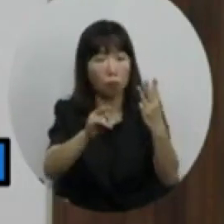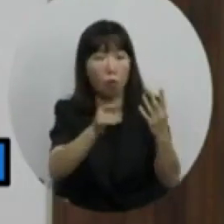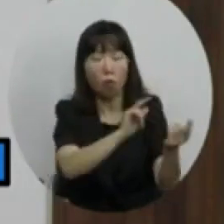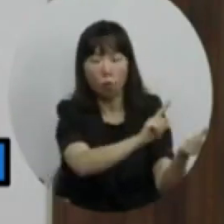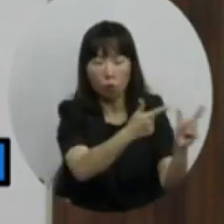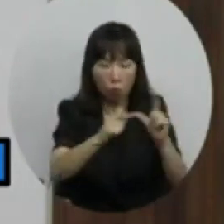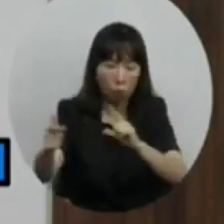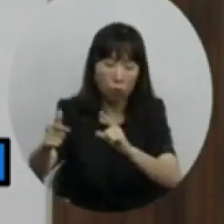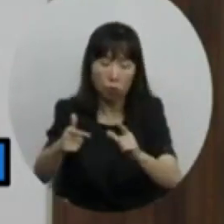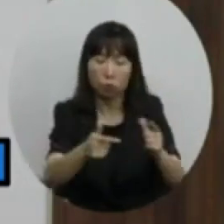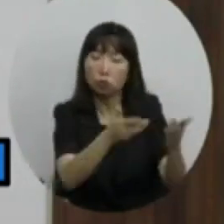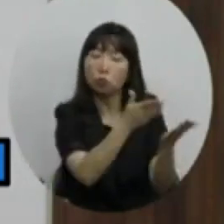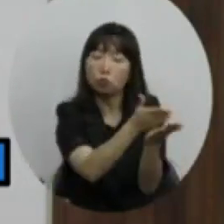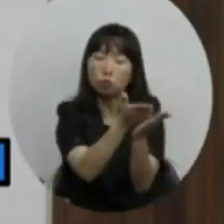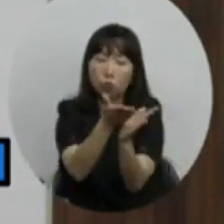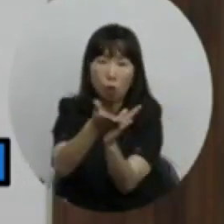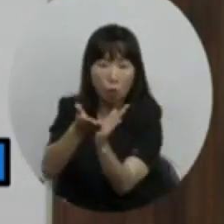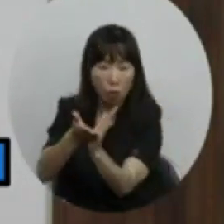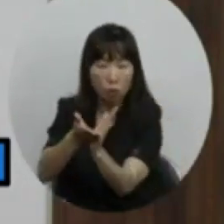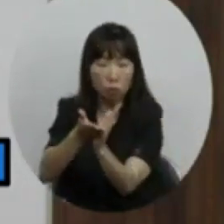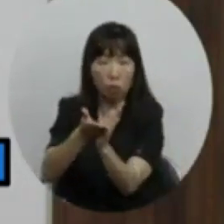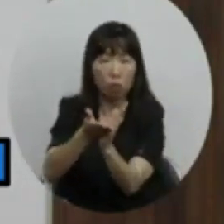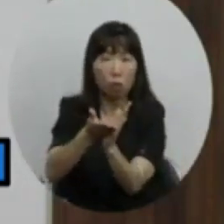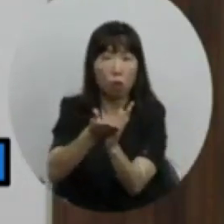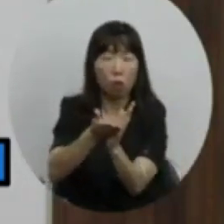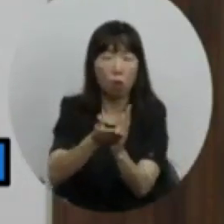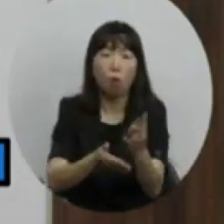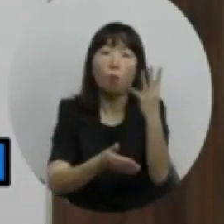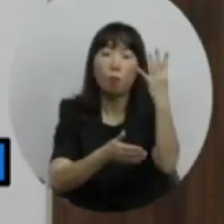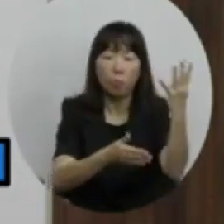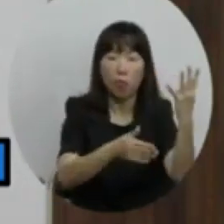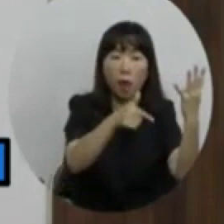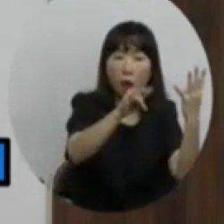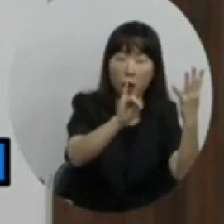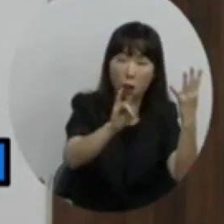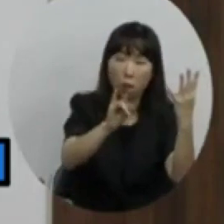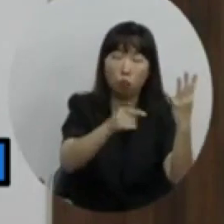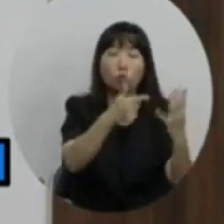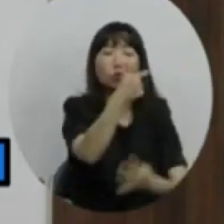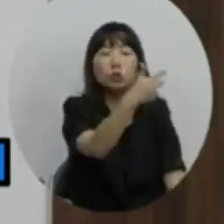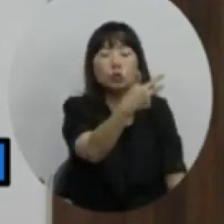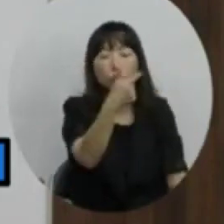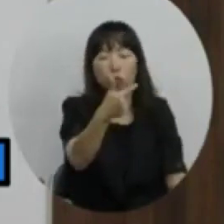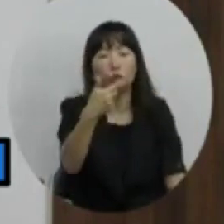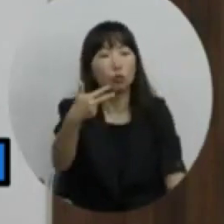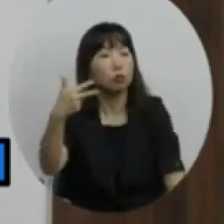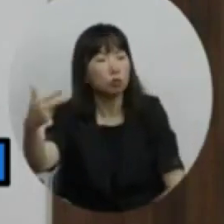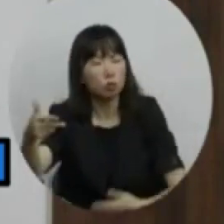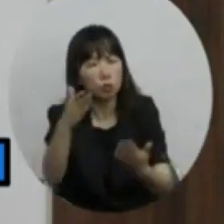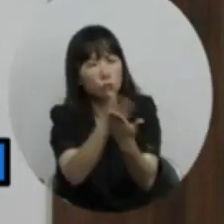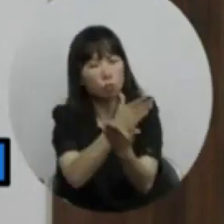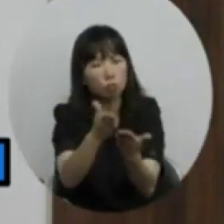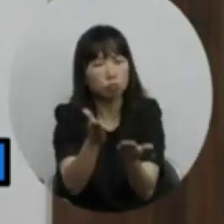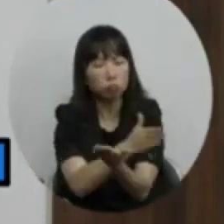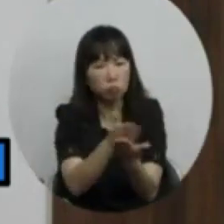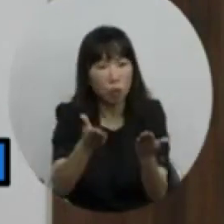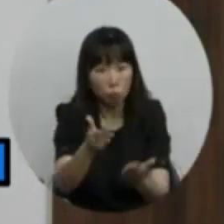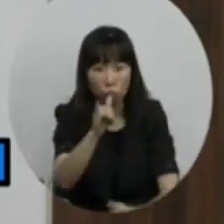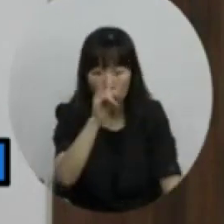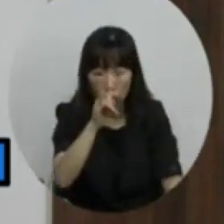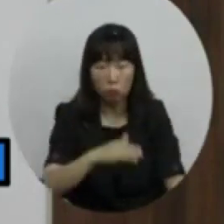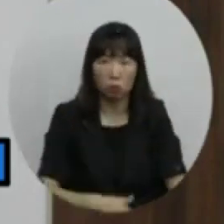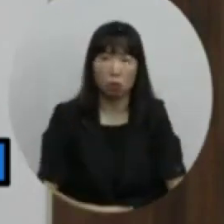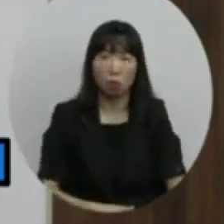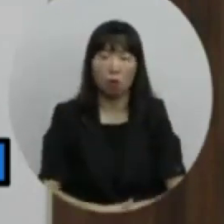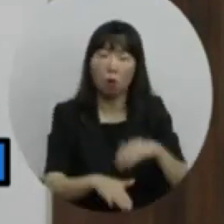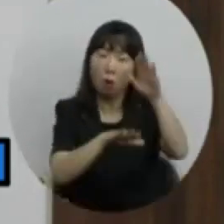업무가 998과에서 4개국 7677과로 분산되는 것으로 알고 있습니다.